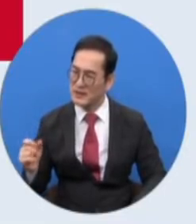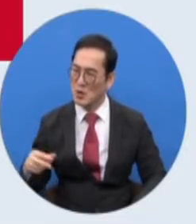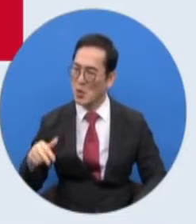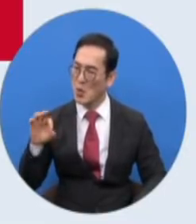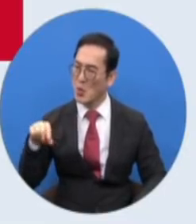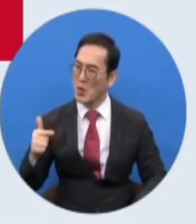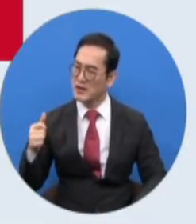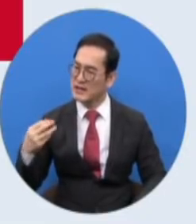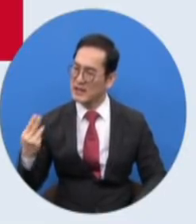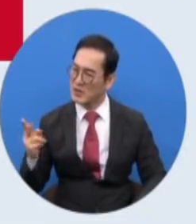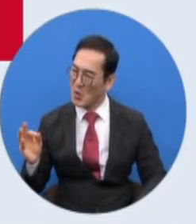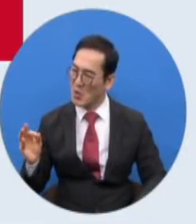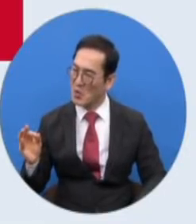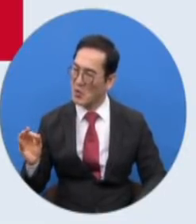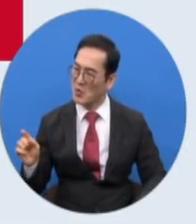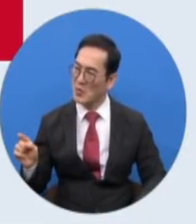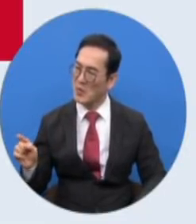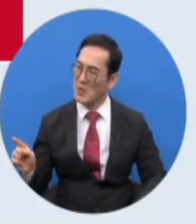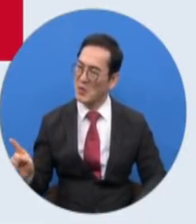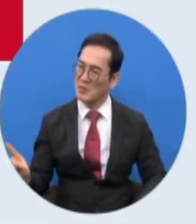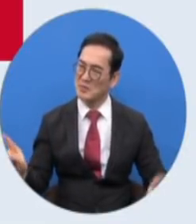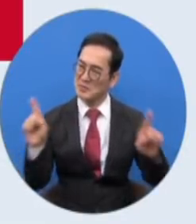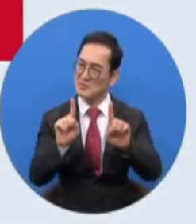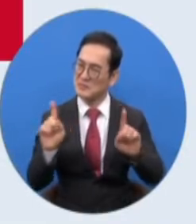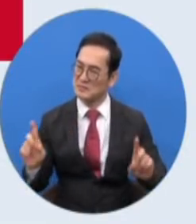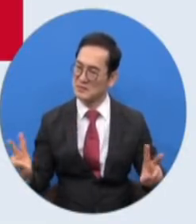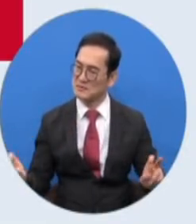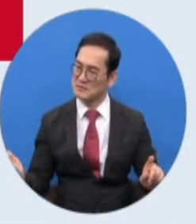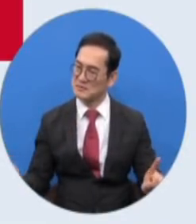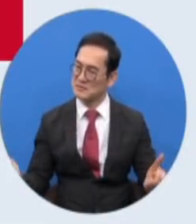국민의힘에서는 후보군이 뭐 지금 유승민,